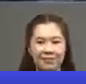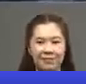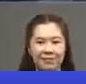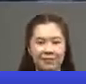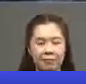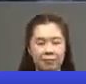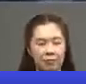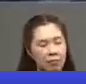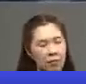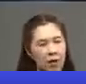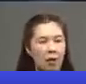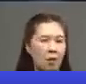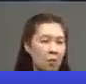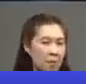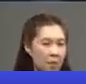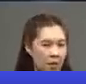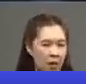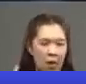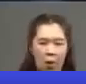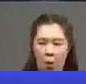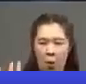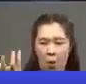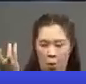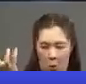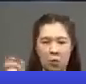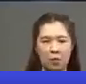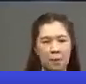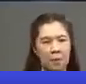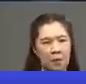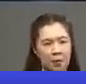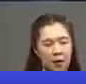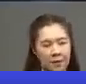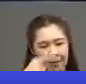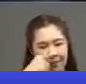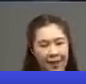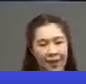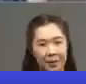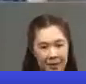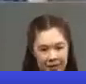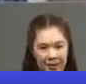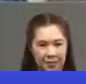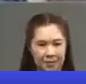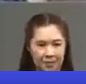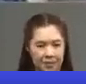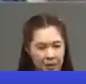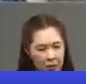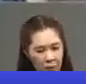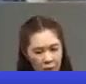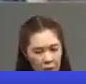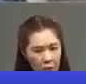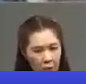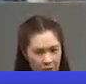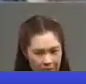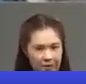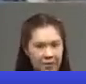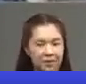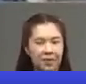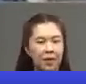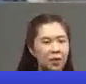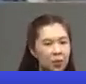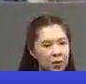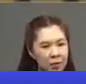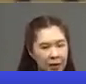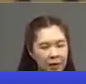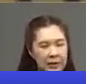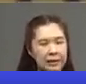ครั้งนี้ค่ะจะทำให้ไทยได้รับประโยชน์แล้วก็มีโอกาสที่จะขยายการค้าการลงทุนกับต่างประเทศได้ง่ายขึ้นด้วยนะคะโอกาสนี้